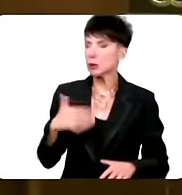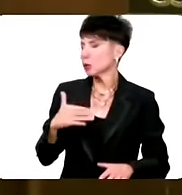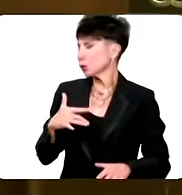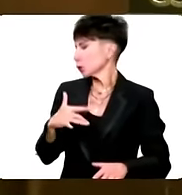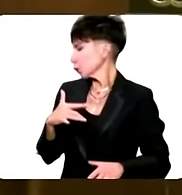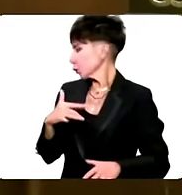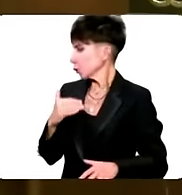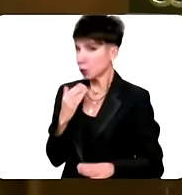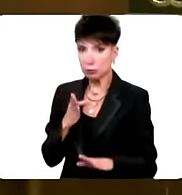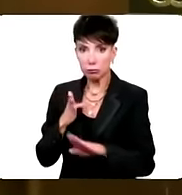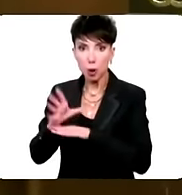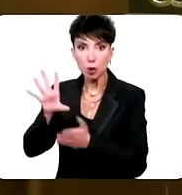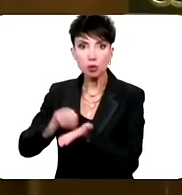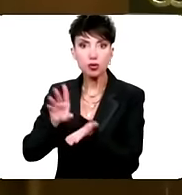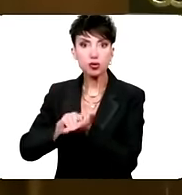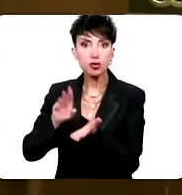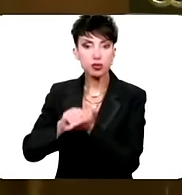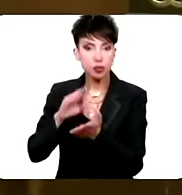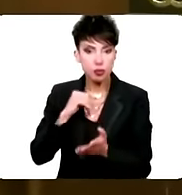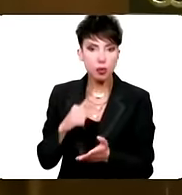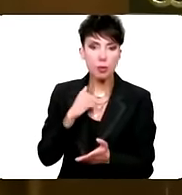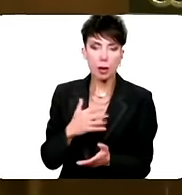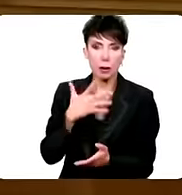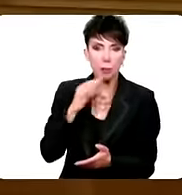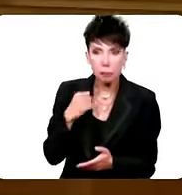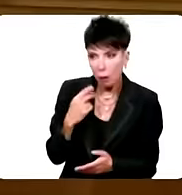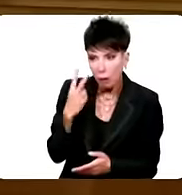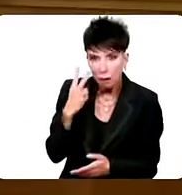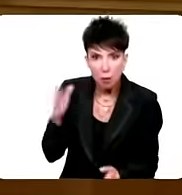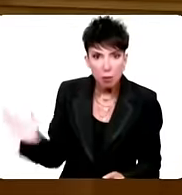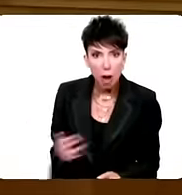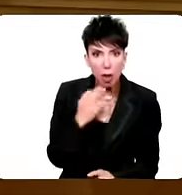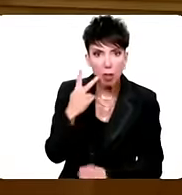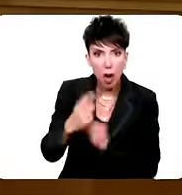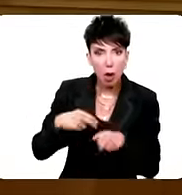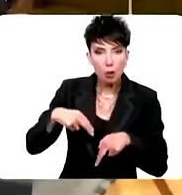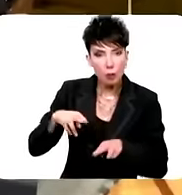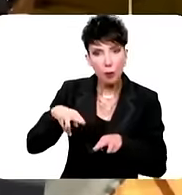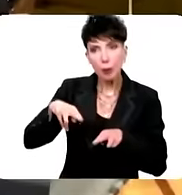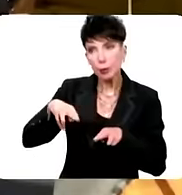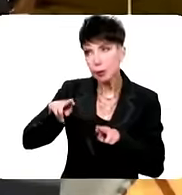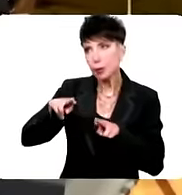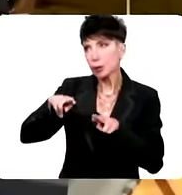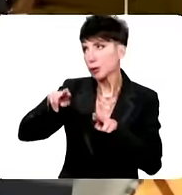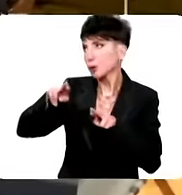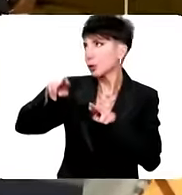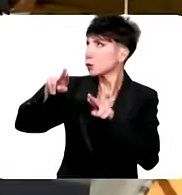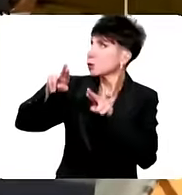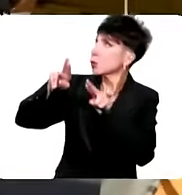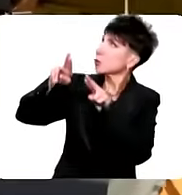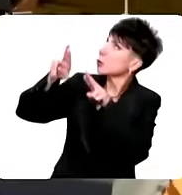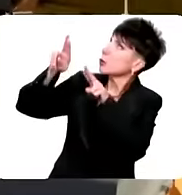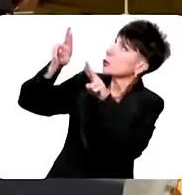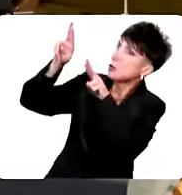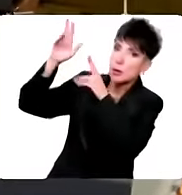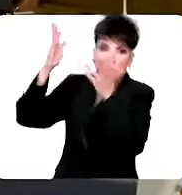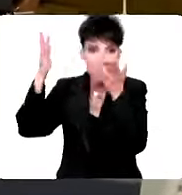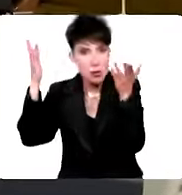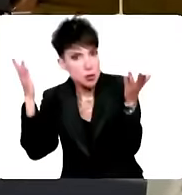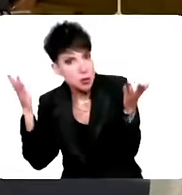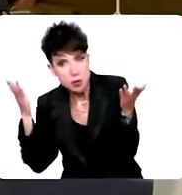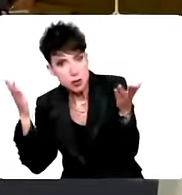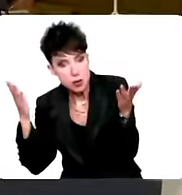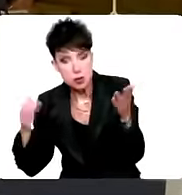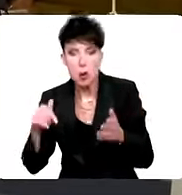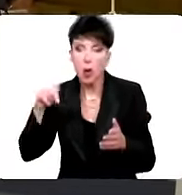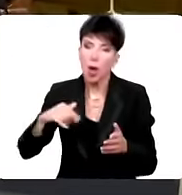το συζητάμε δύο χρόνια, οι τιμές μόνο προς τα πάνω αλλάζουν, στην ουσία του και στην πλειοψηφία του. Δεν θα μπούμε τώρα σε ένα debate εδώ πέρα τι γίνει σωστά, τι έχει γίνει